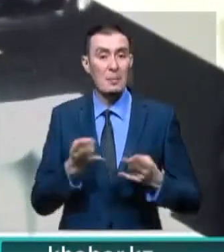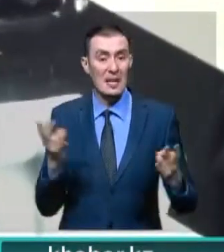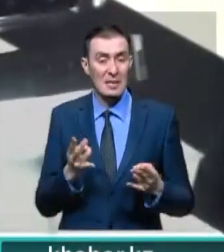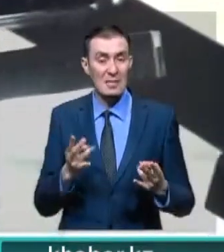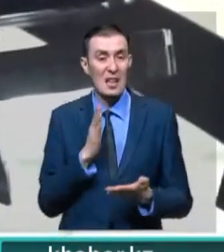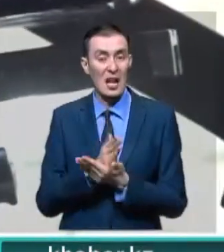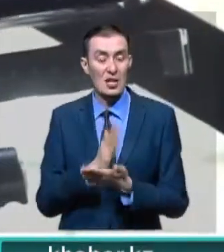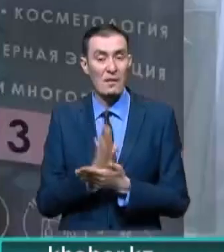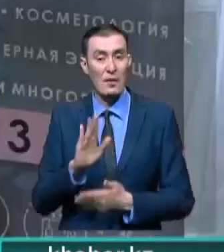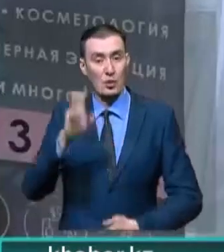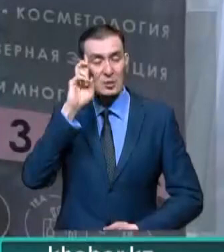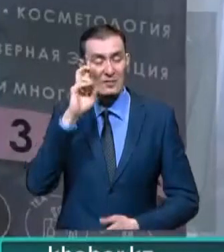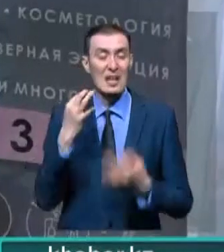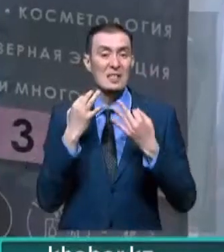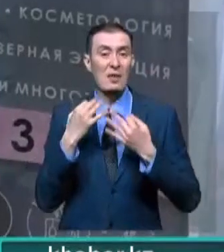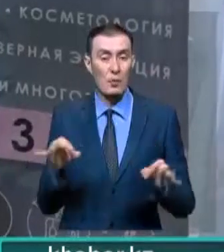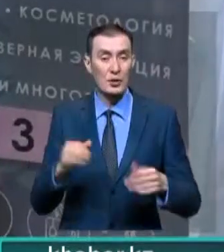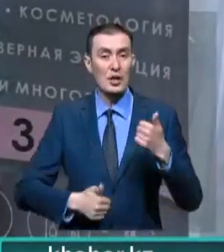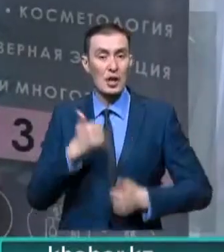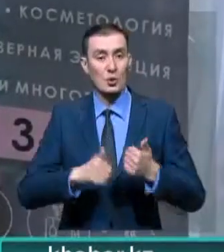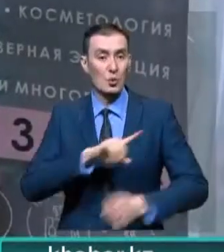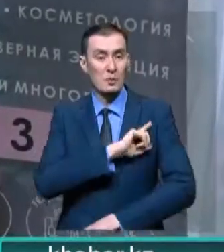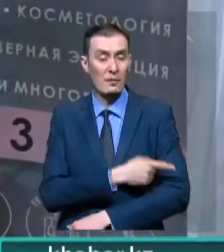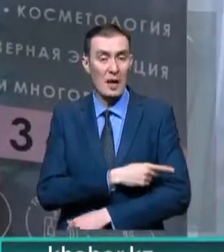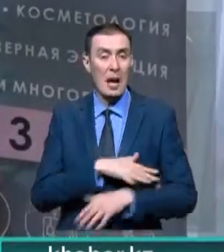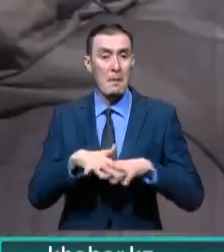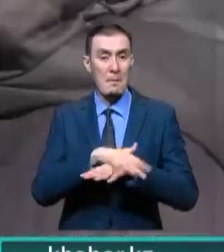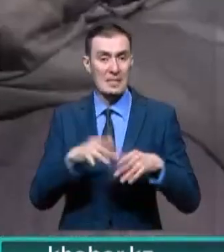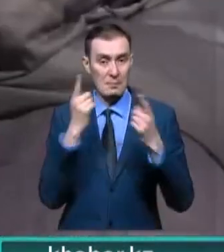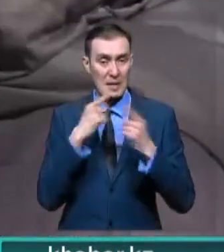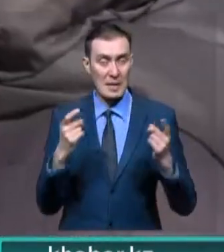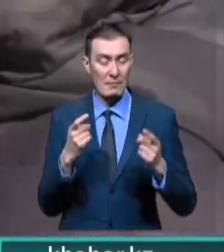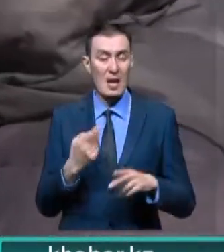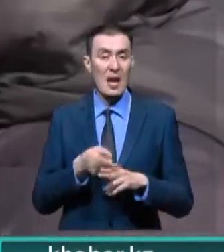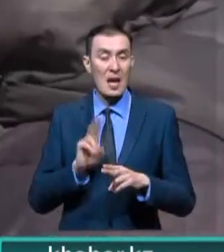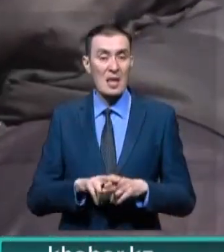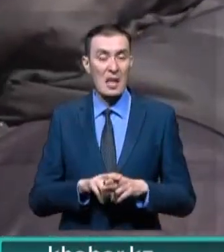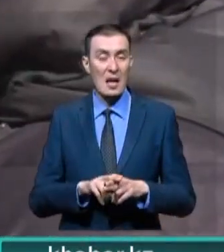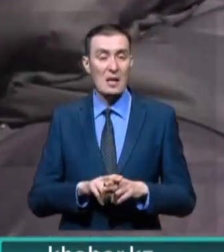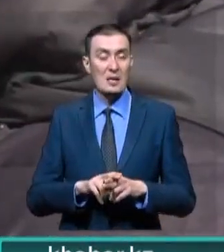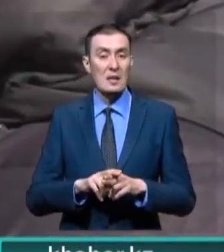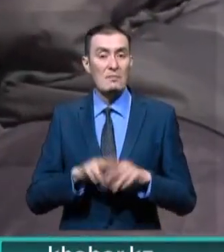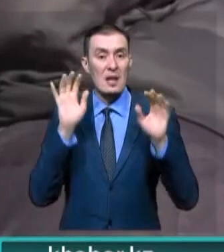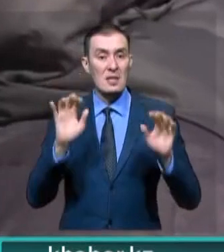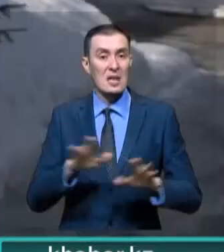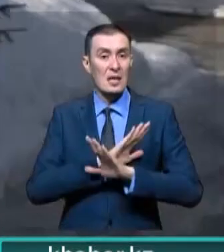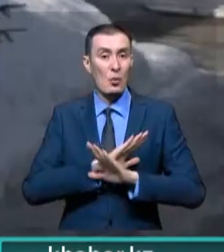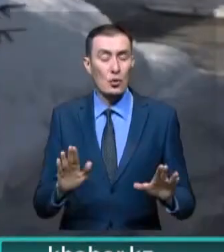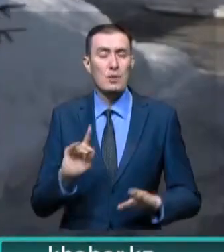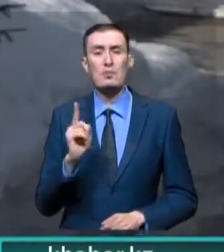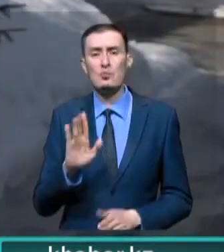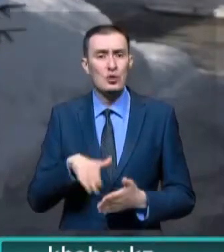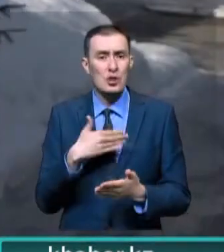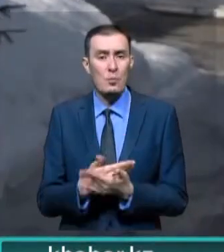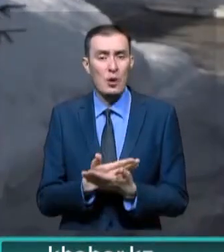необходимости наличия в стране свободных и конкурентоспособных масс-медиа. Это незаконно. И почему до сих